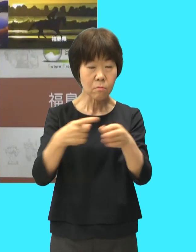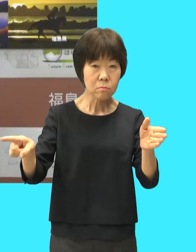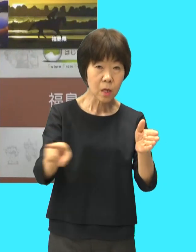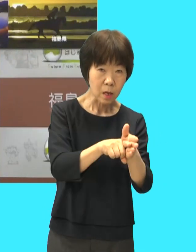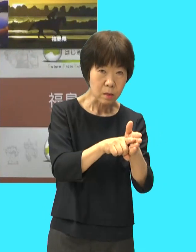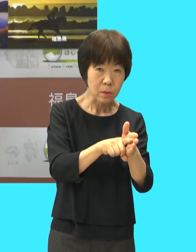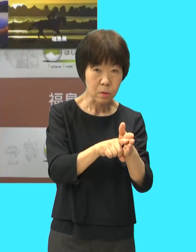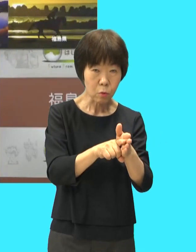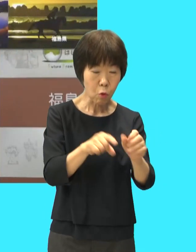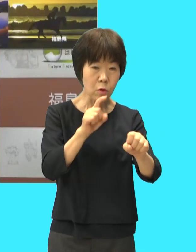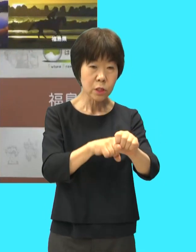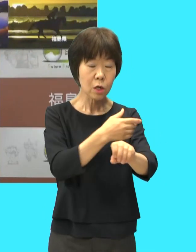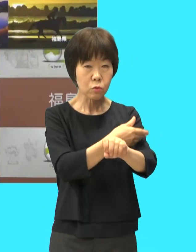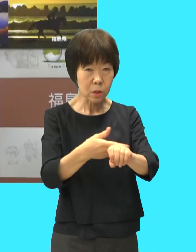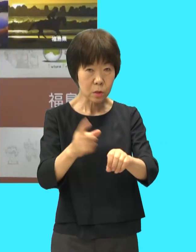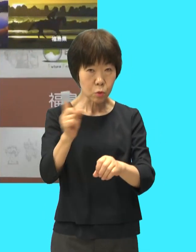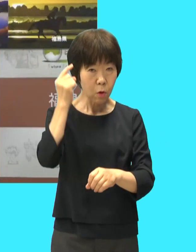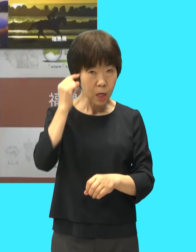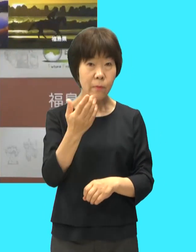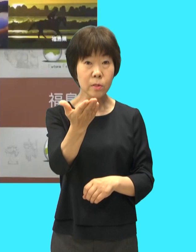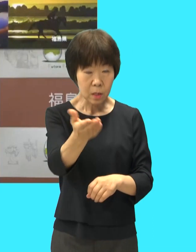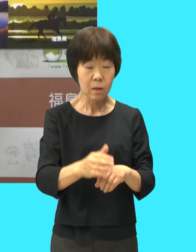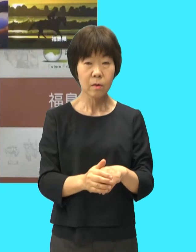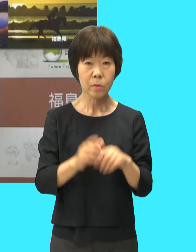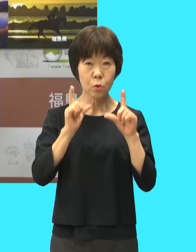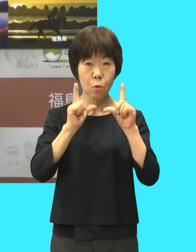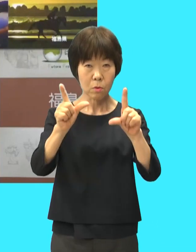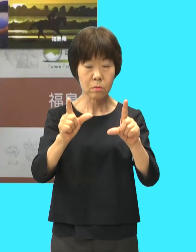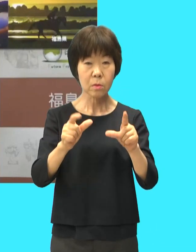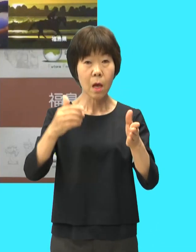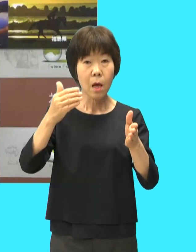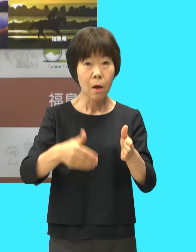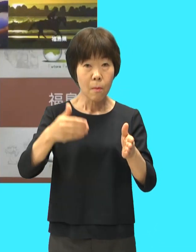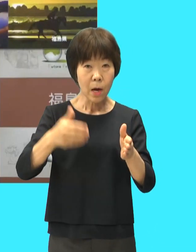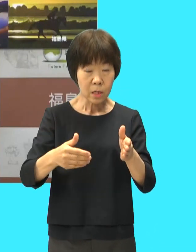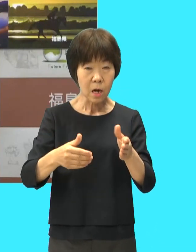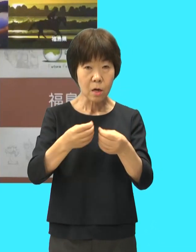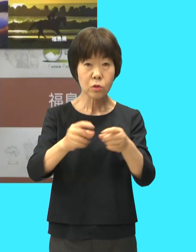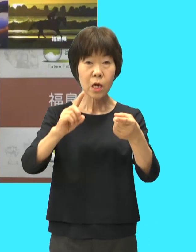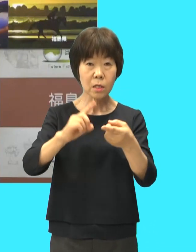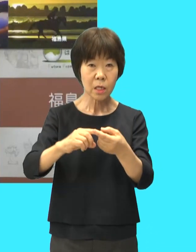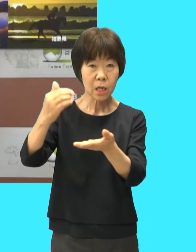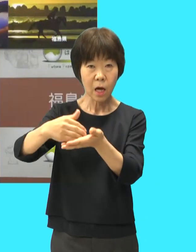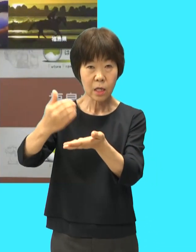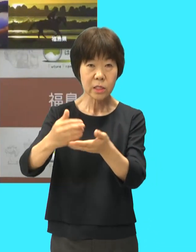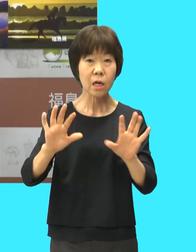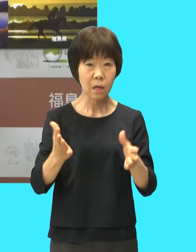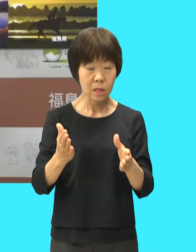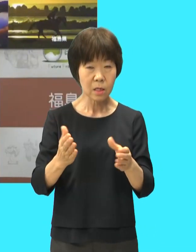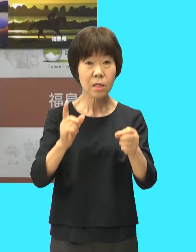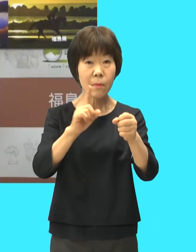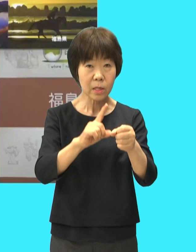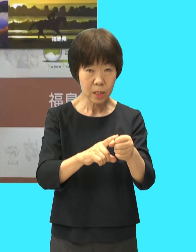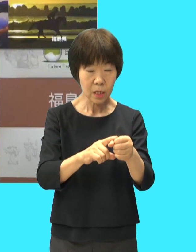時間の宿については t シャツで肉を捉えてらっしゃるんでしょうかまだそういった具体的なお話がないという前提で